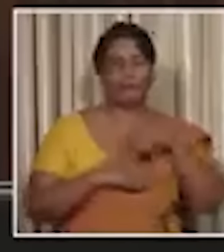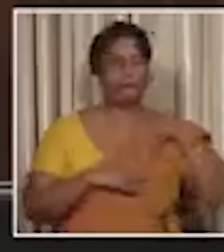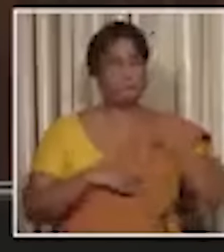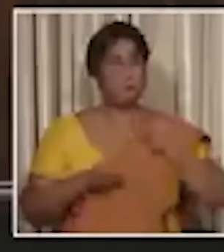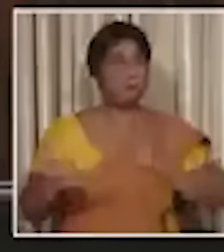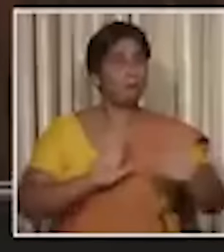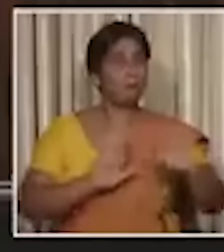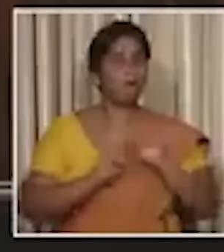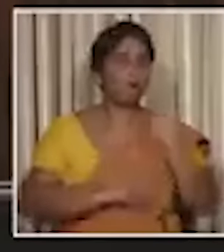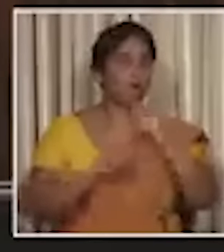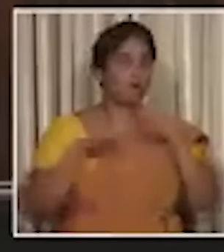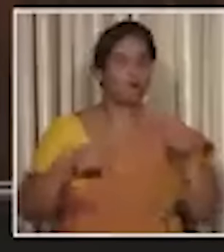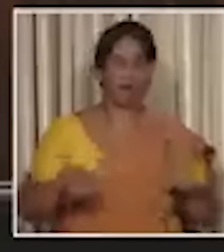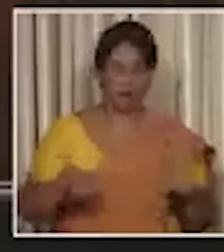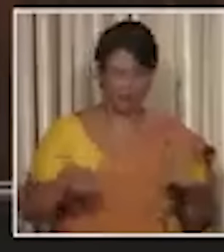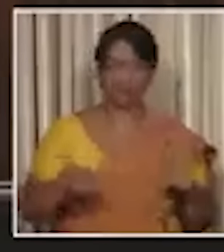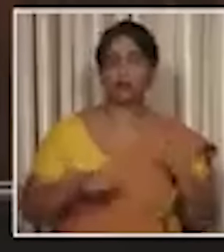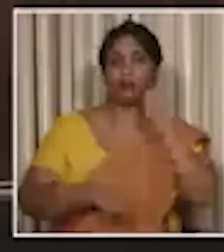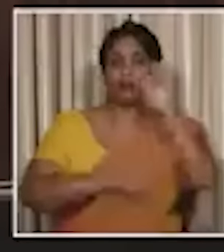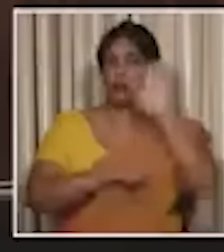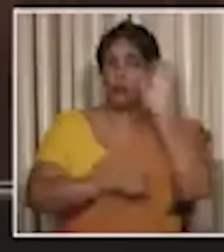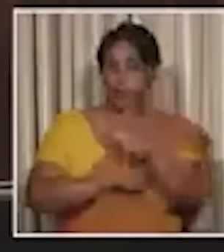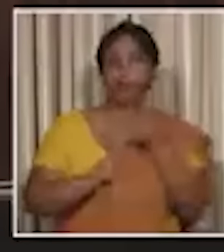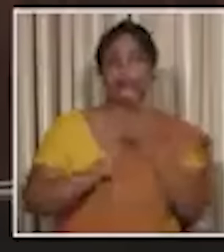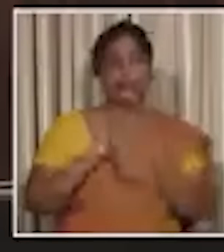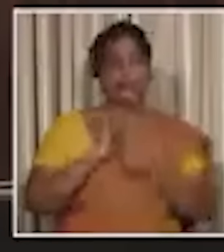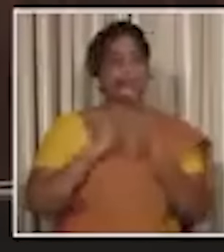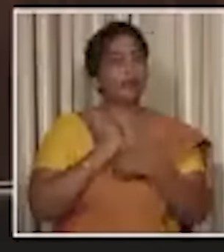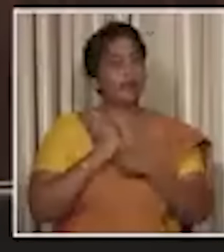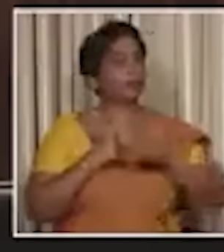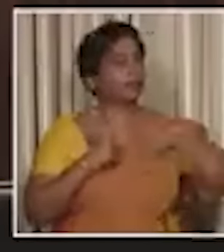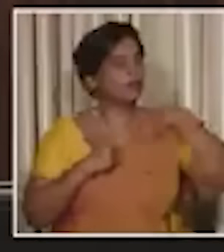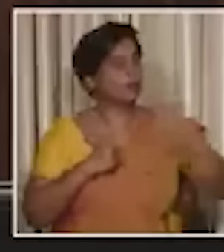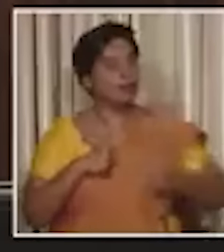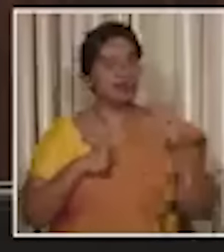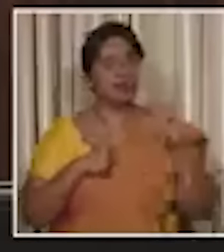நினைத்தால் அது உண்மையிலே நாட்டு மக்களுக்கு